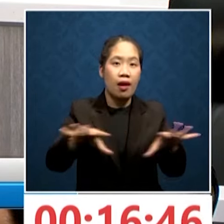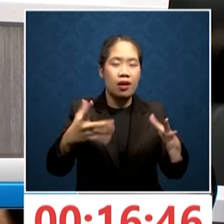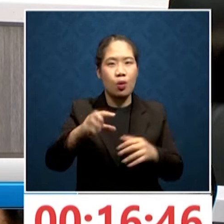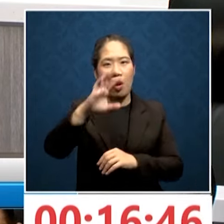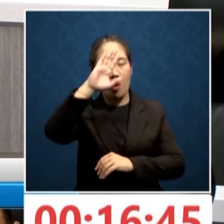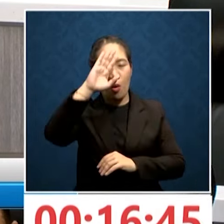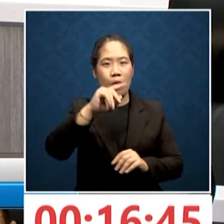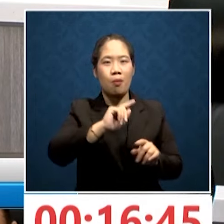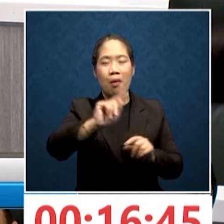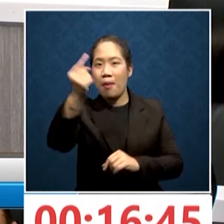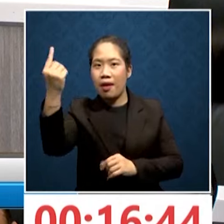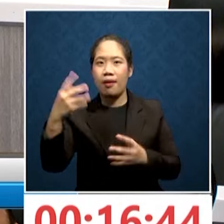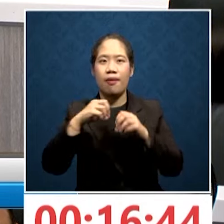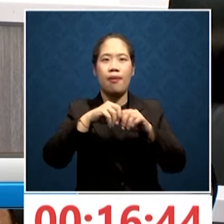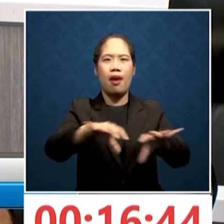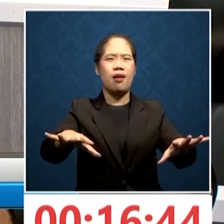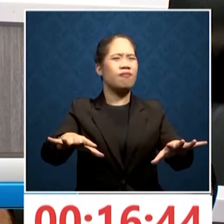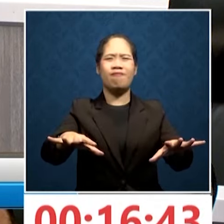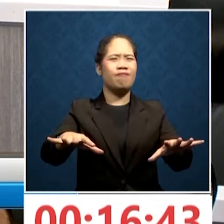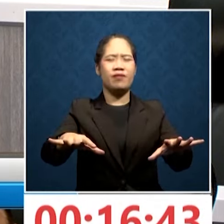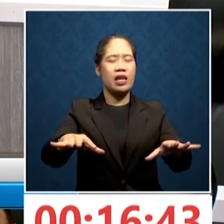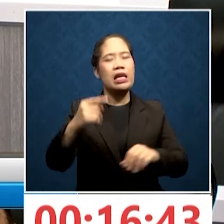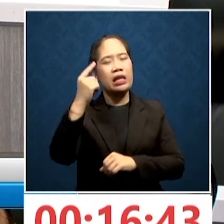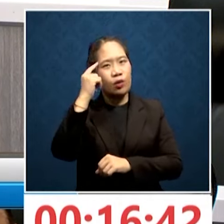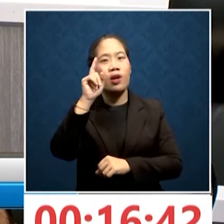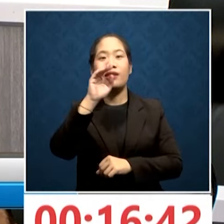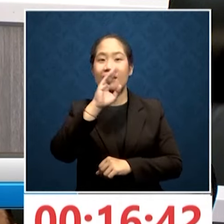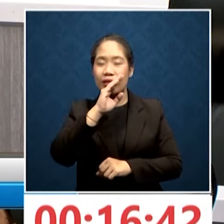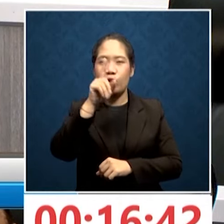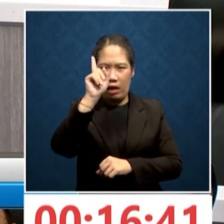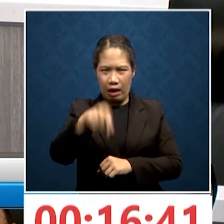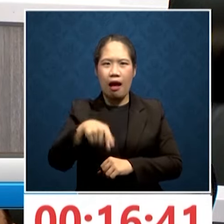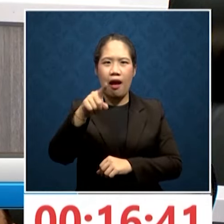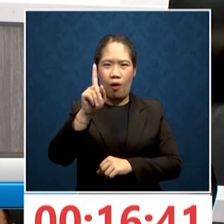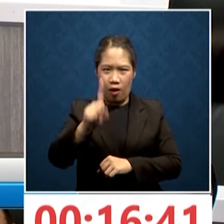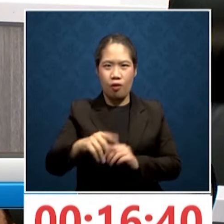การจะแยกข้าราชการกระทรวงสาธารณสุขออกมาเป็นคณะกรรมการจึ